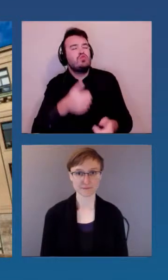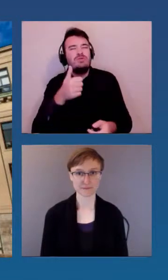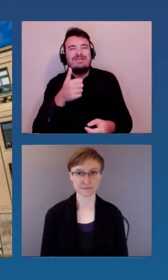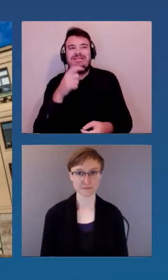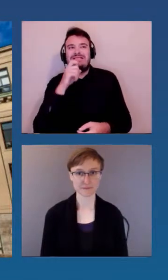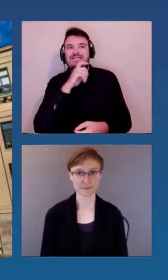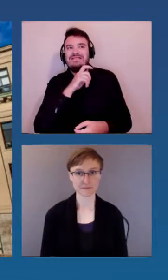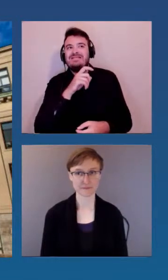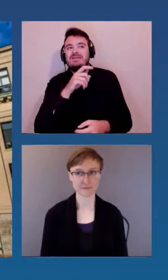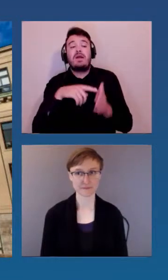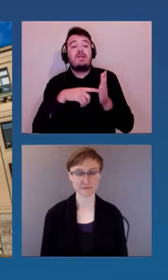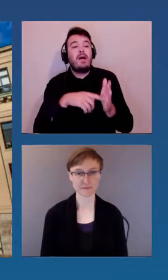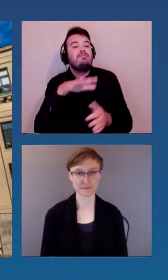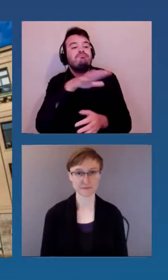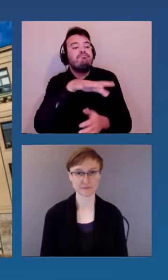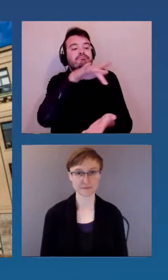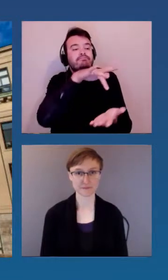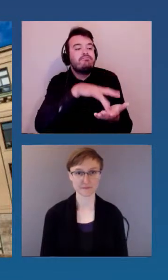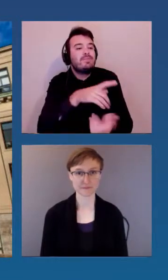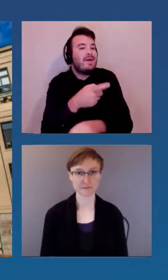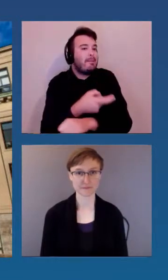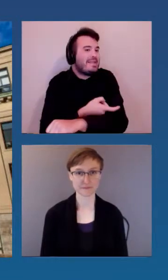Thanks so much.